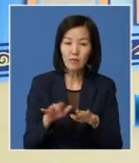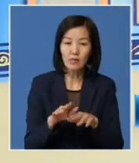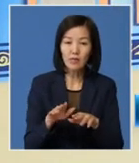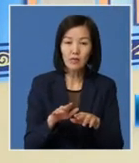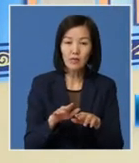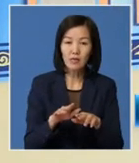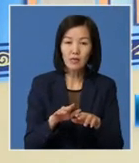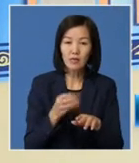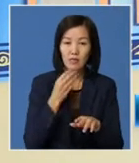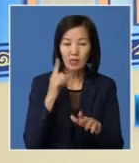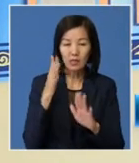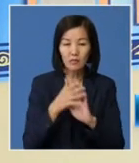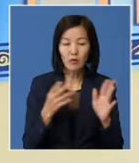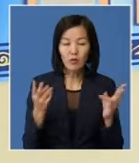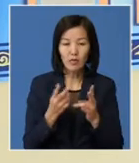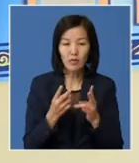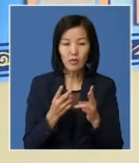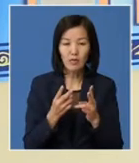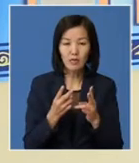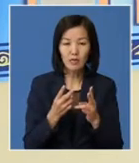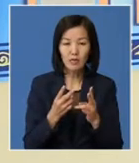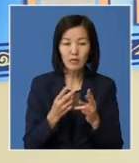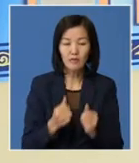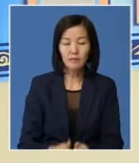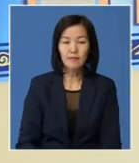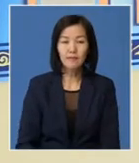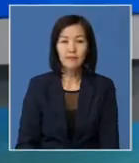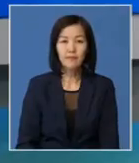жұмыстарды жақсы білу керек және сол бойынша хабардар болу керек.